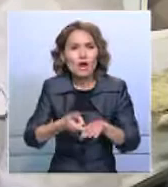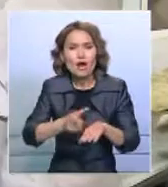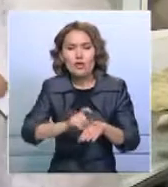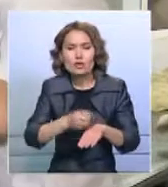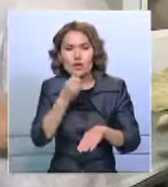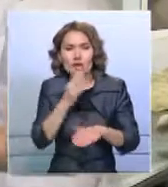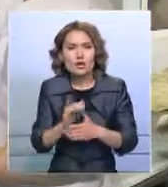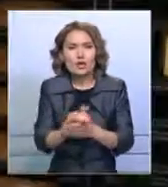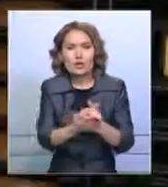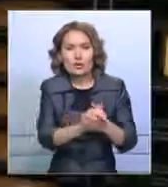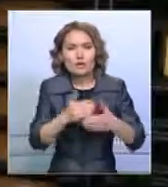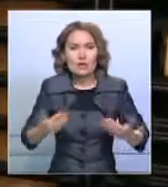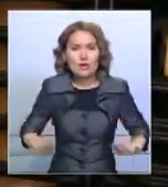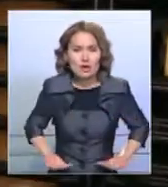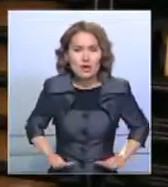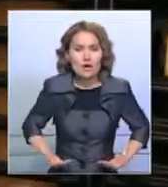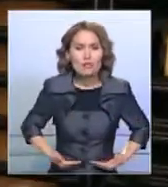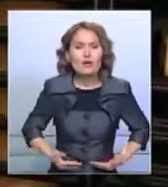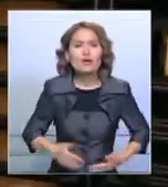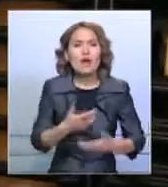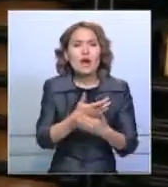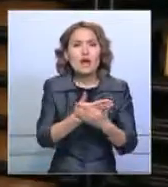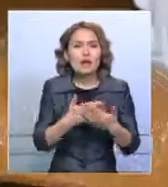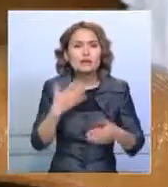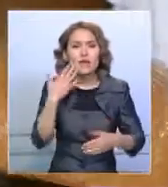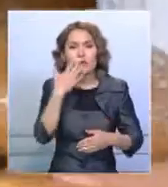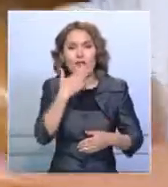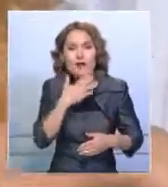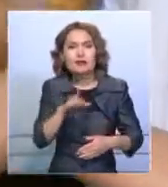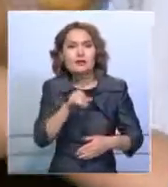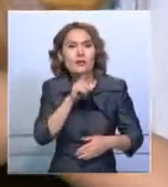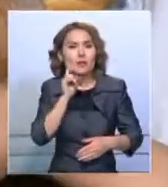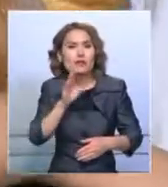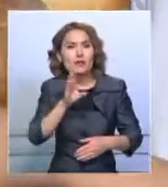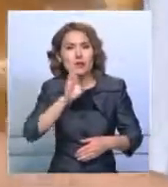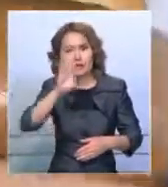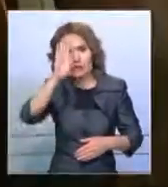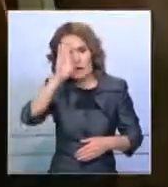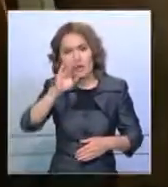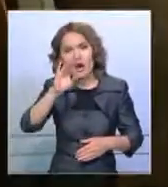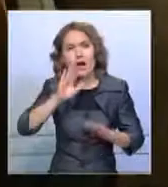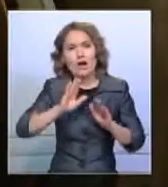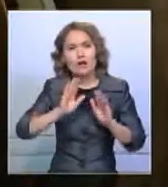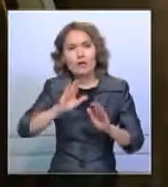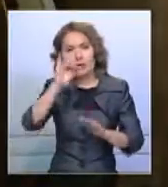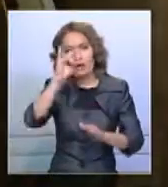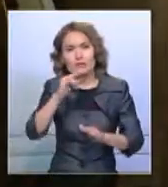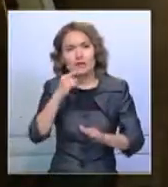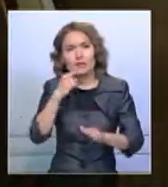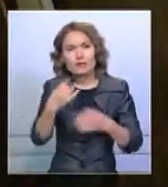ұлысы әртүрлі 50-ден астам қыз жігіт жұмыс істейді. Олар өзара қазақ тілінде сөйлеседі.